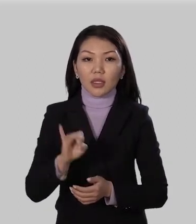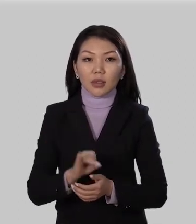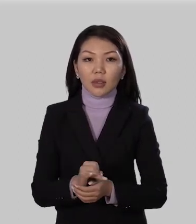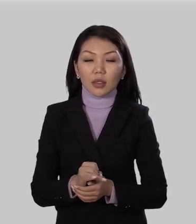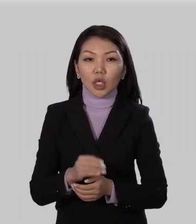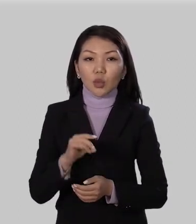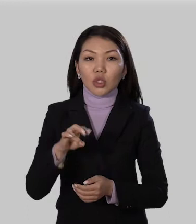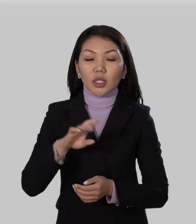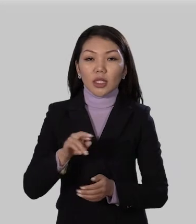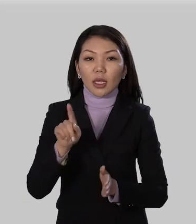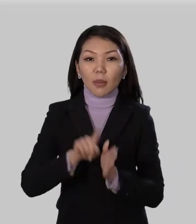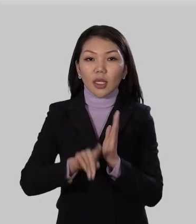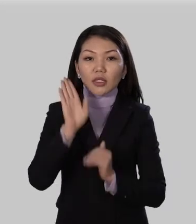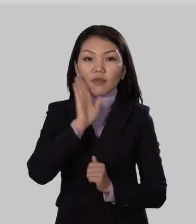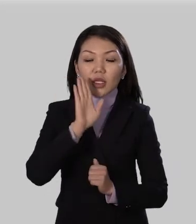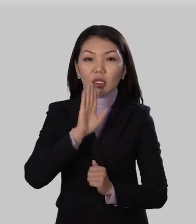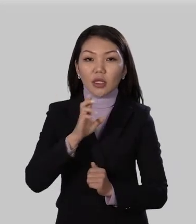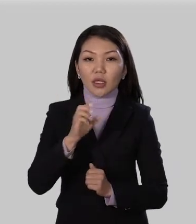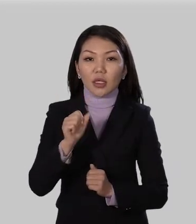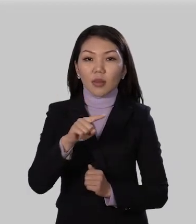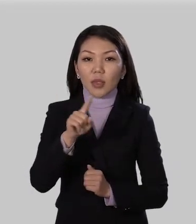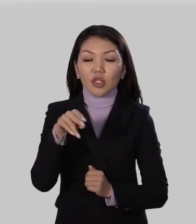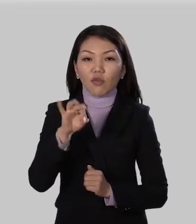Пустыня без воды, безводная.